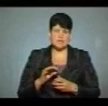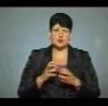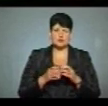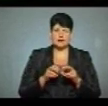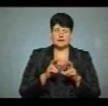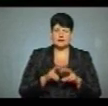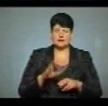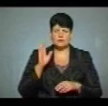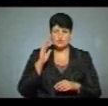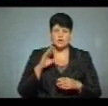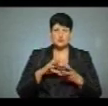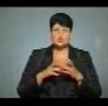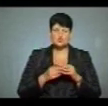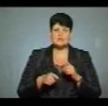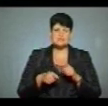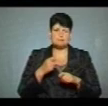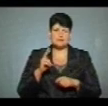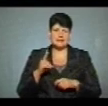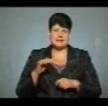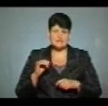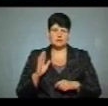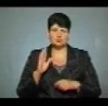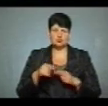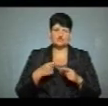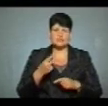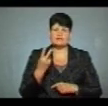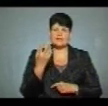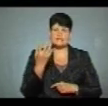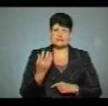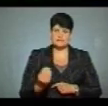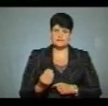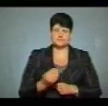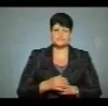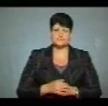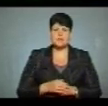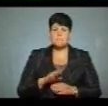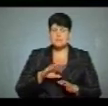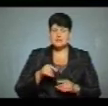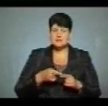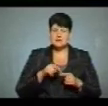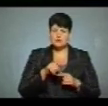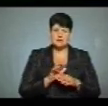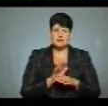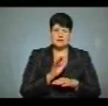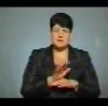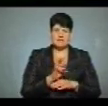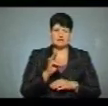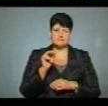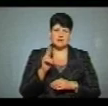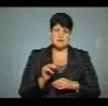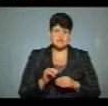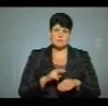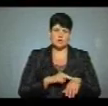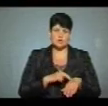води, сума збитків та висновки Держекоінспекції будуть через 2 дні, повідомив Едуард Ференц. Після цього їх направлять до Нацполіції